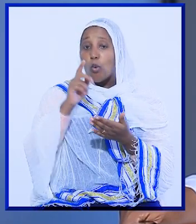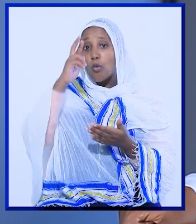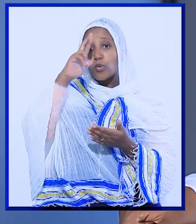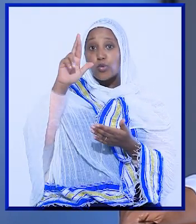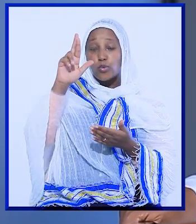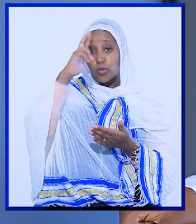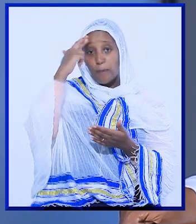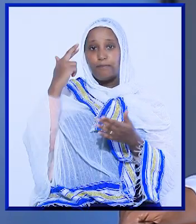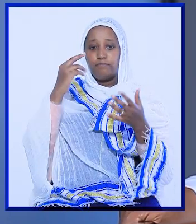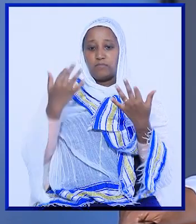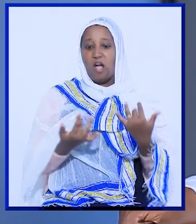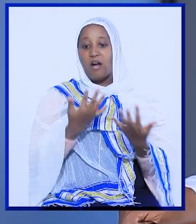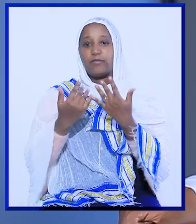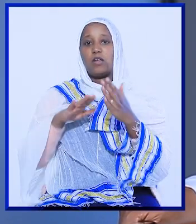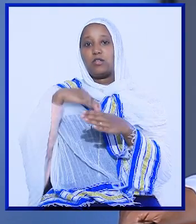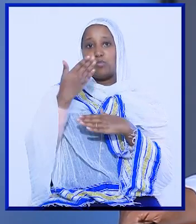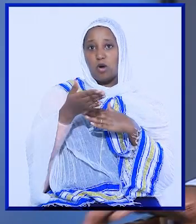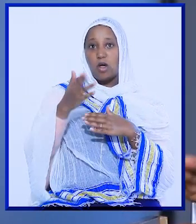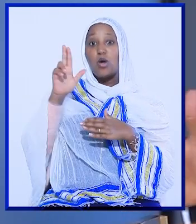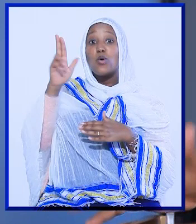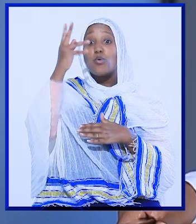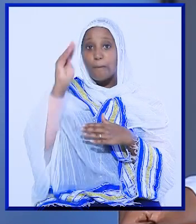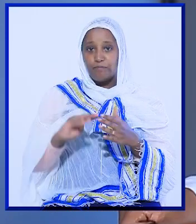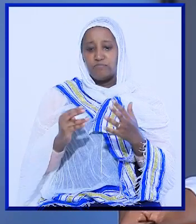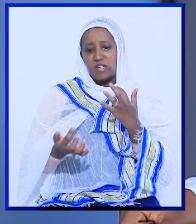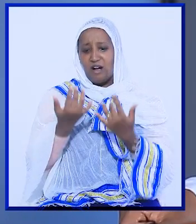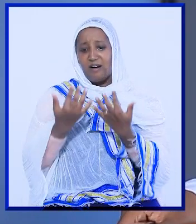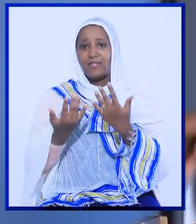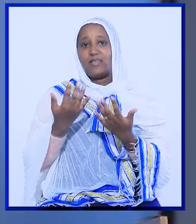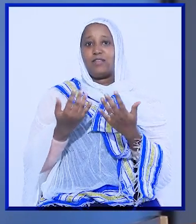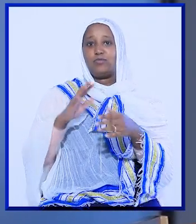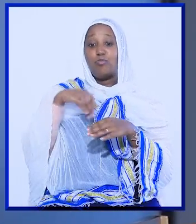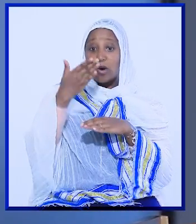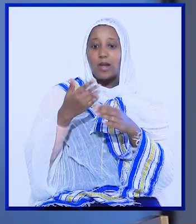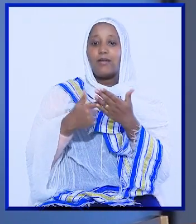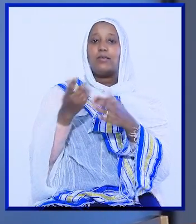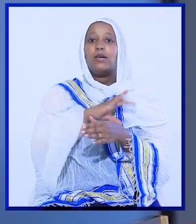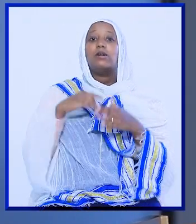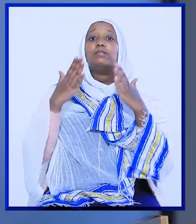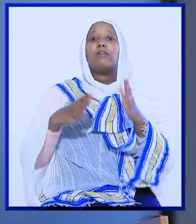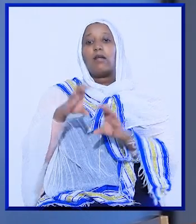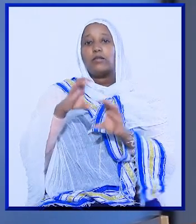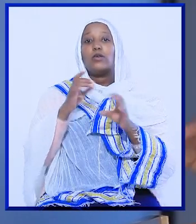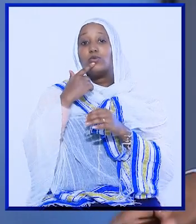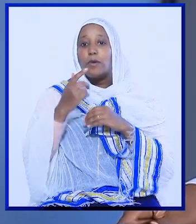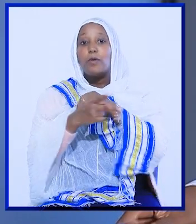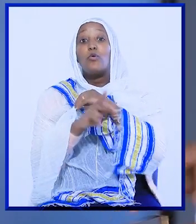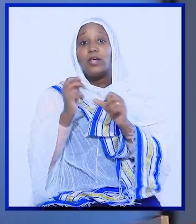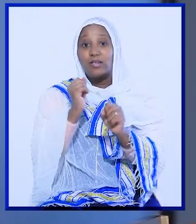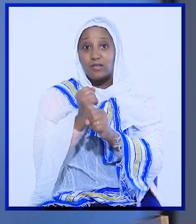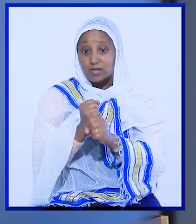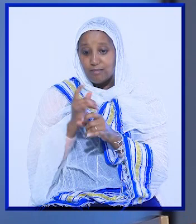ሮምን ካቃጠላት በኋላ በእሳት ካነደዳት በኋላ ሮም ከነደደች በኋላ ይህንን ክርስቲያኖች አደረጉት በሚል የፖለቲካ